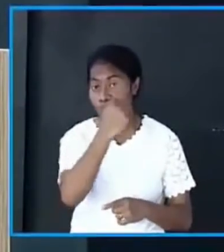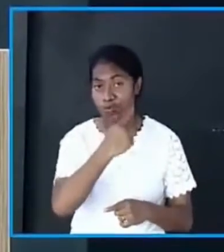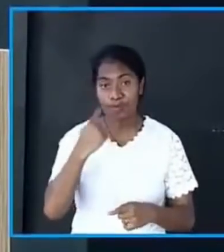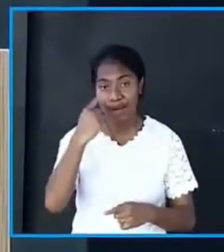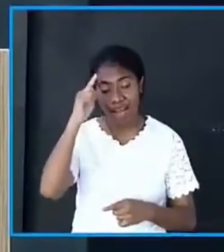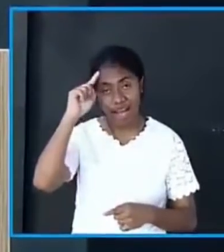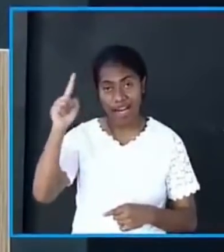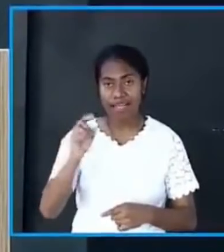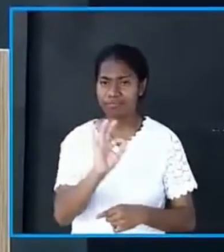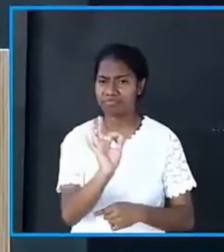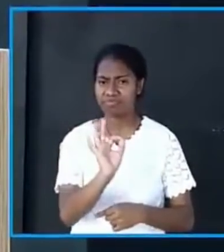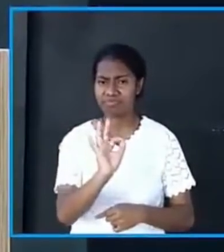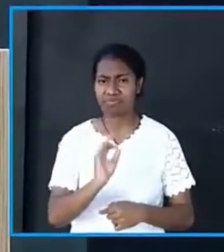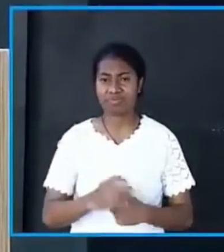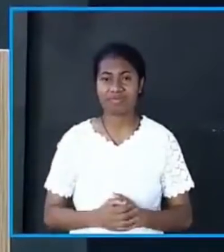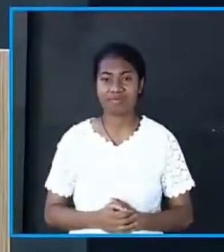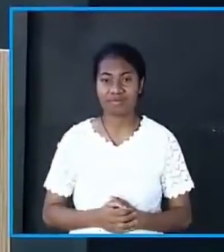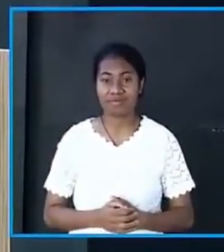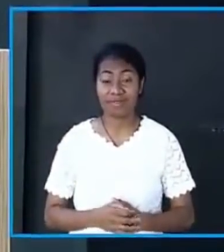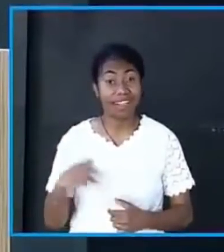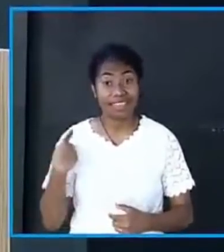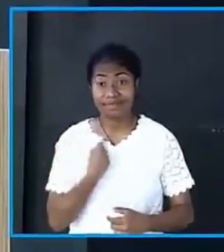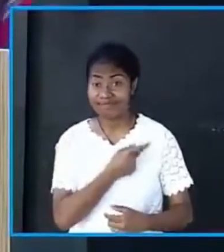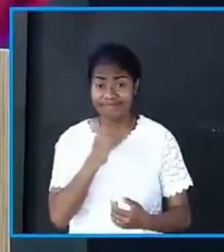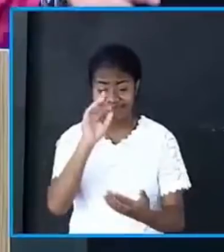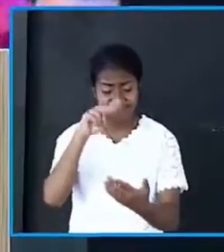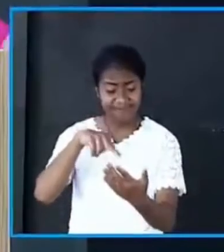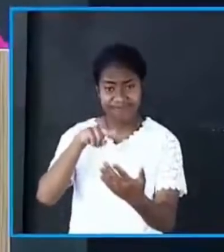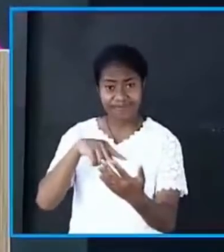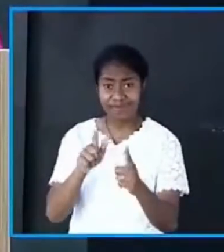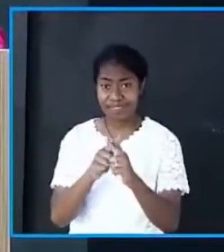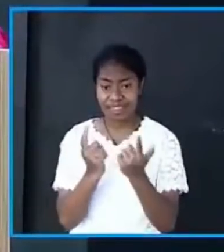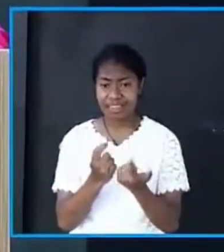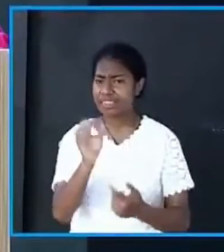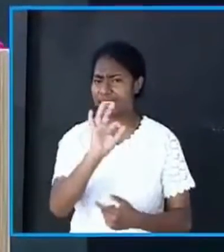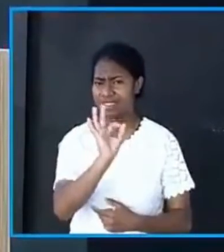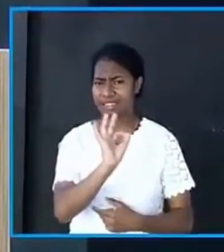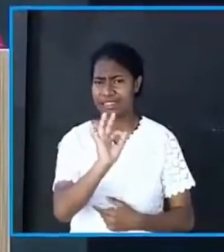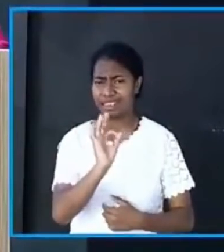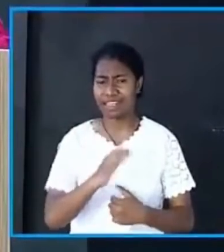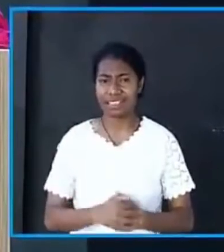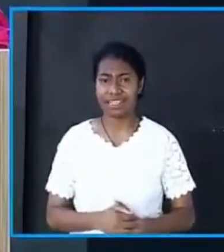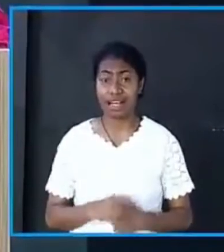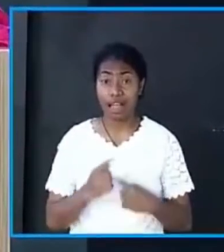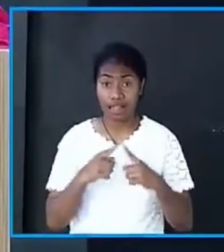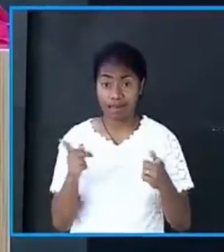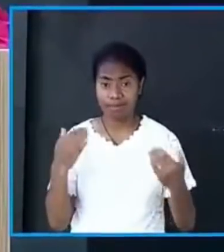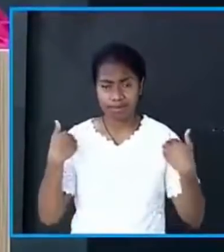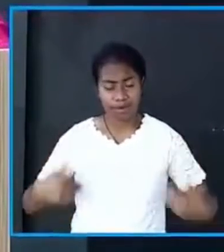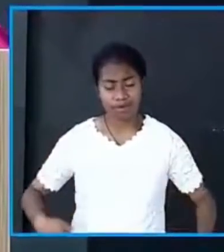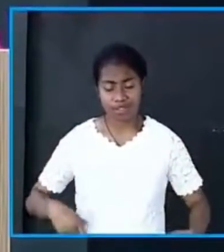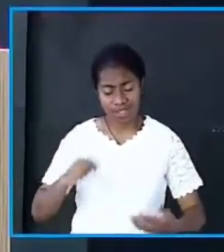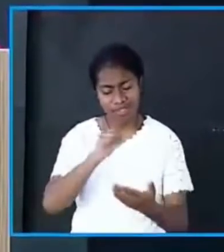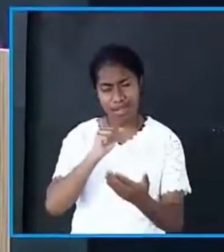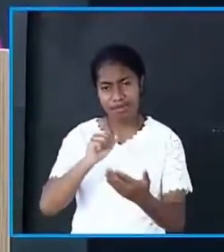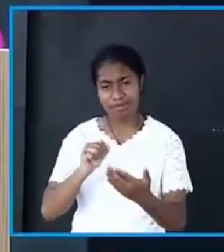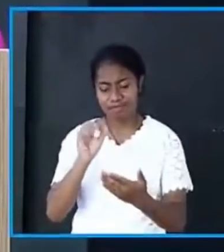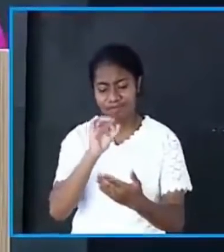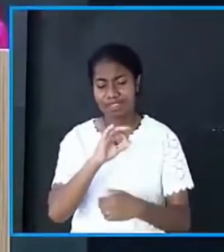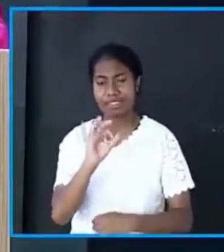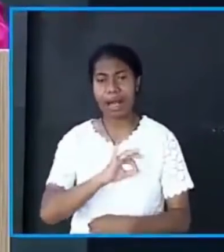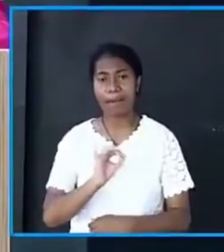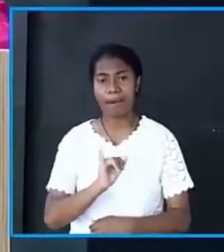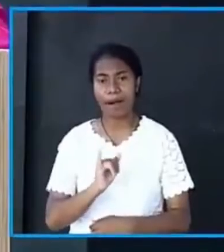adanya tidak pernah kita tidak jumpai lalu Tuhan menciptakan babi menurut gambar dan rupanya lalu Tuhan